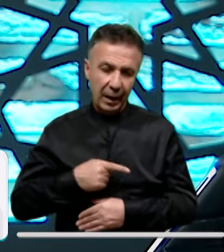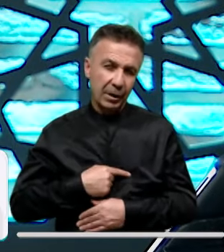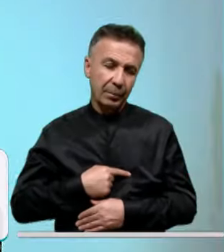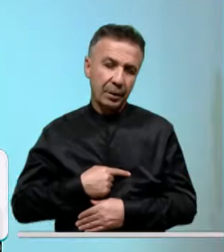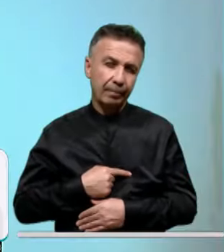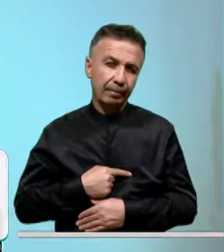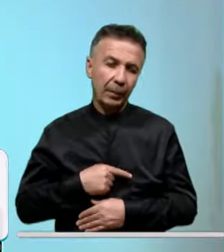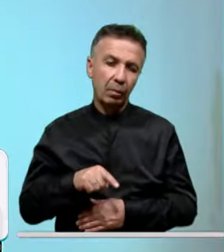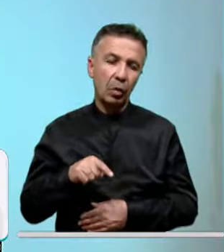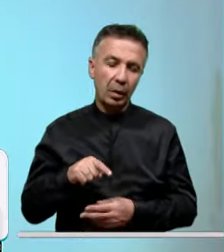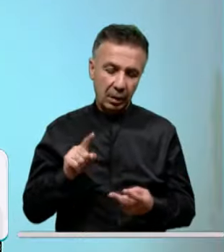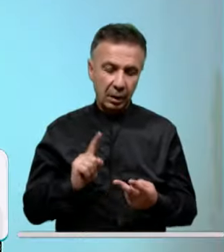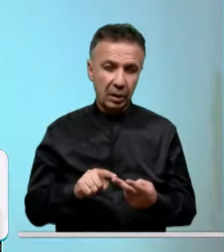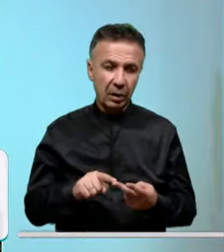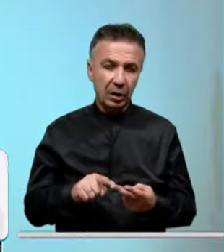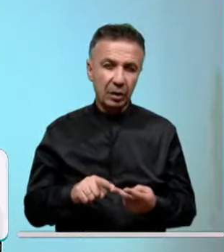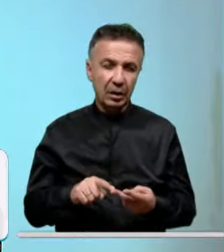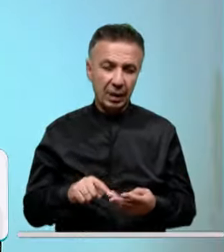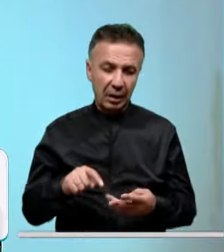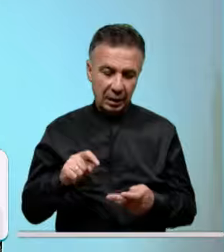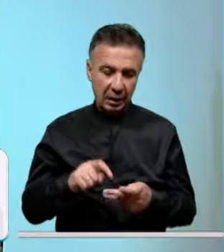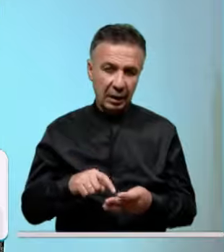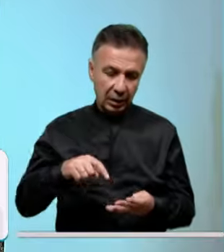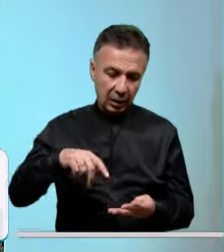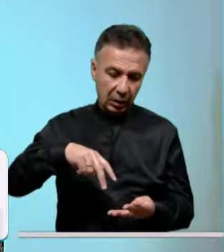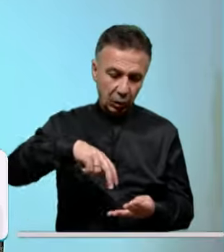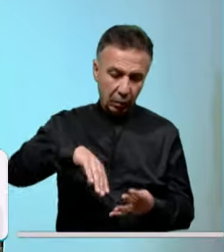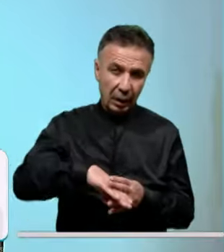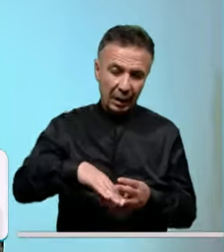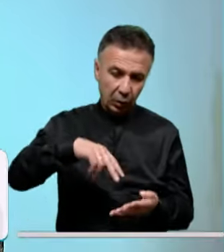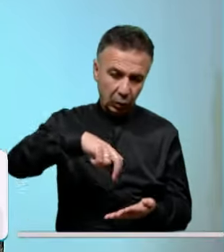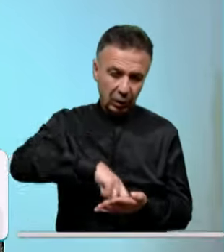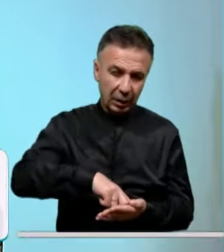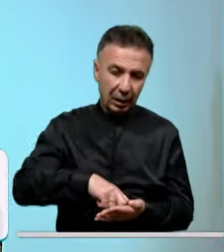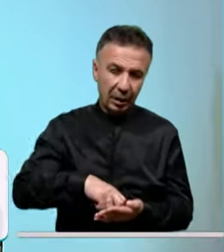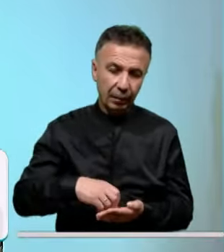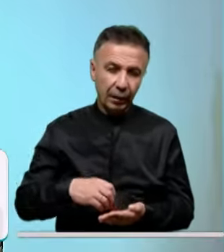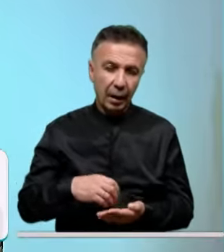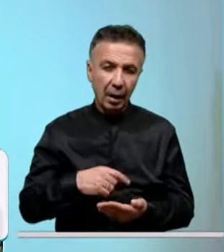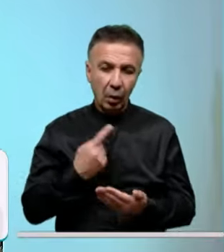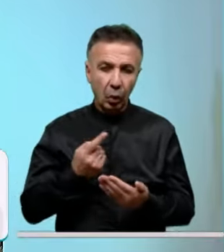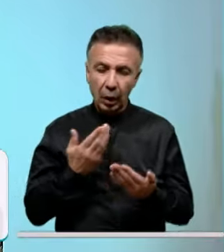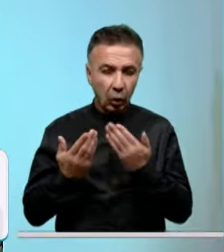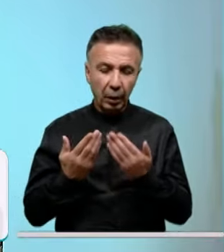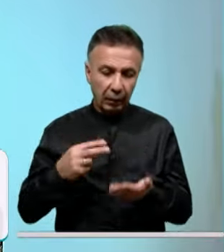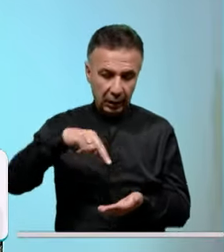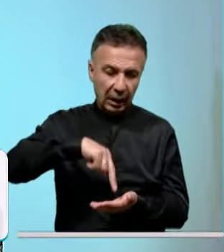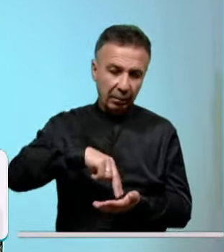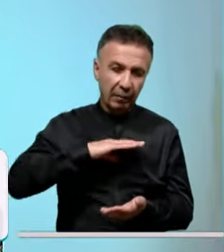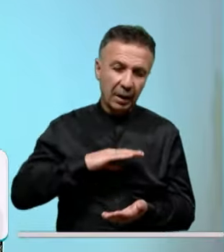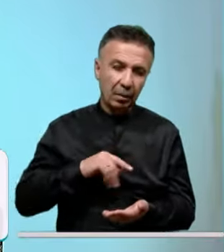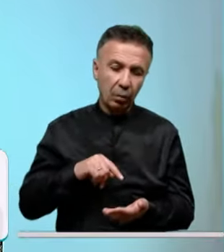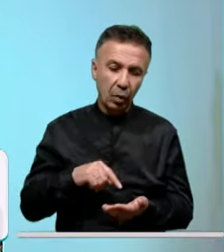Ve bu ikinci rekatta oturduktan sonra ne var? Kıyam var. Bu kardeşimiz